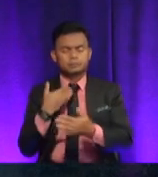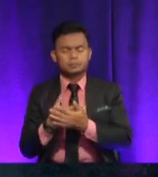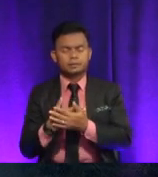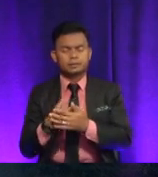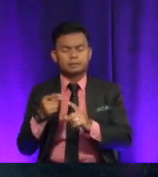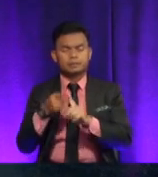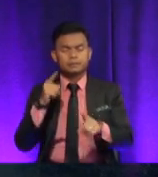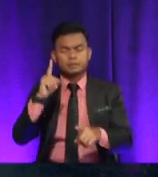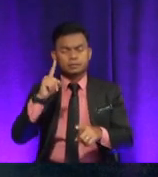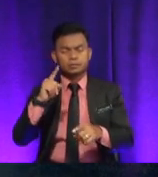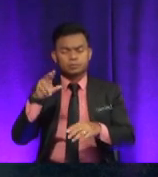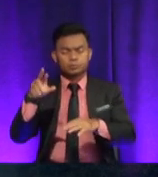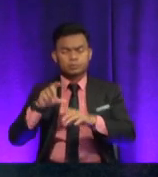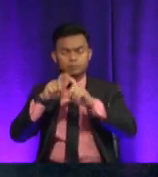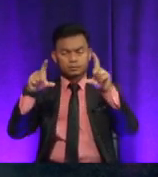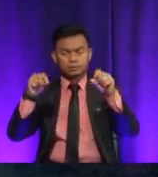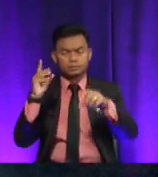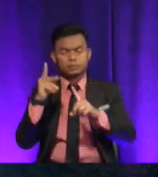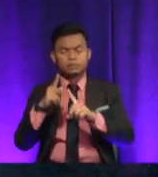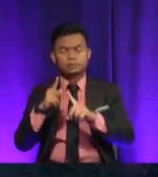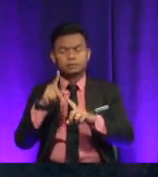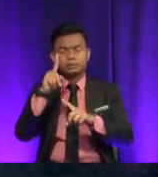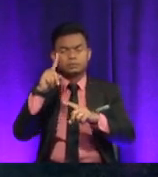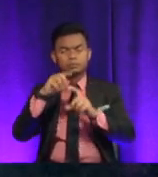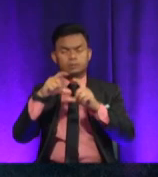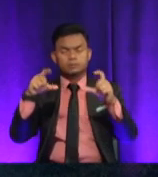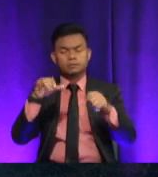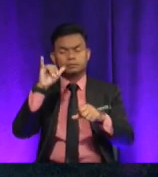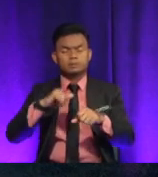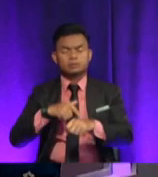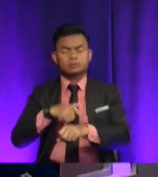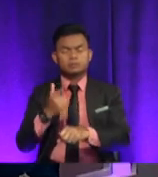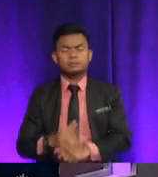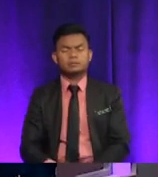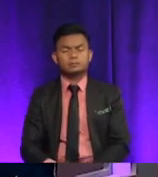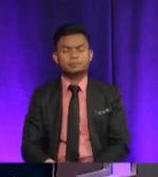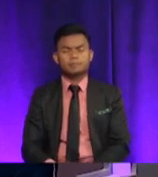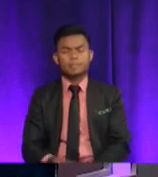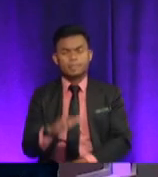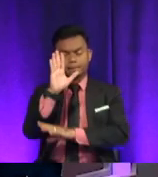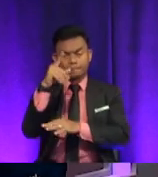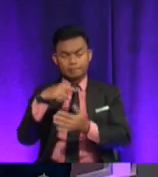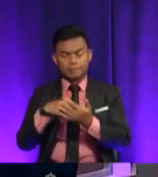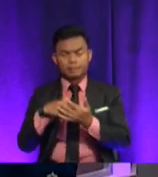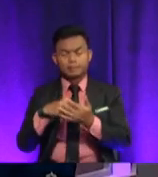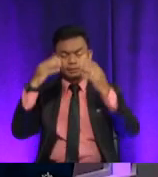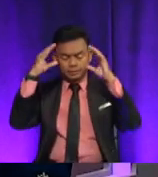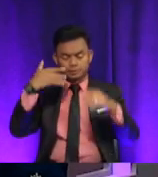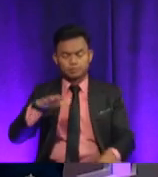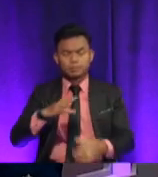yang lain oke jadi pada petang ini mengupas 8 rangkap maksud syair tersebut